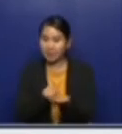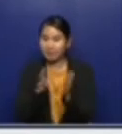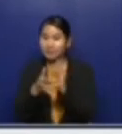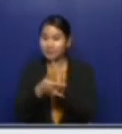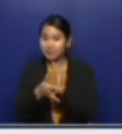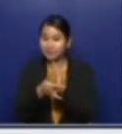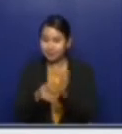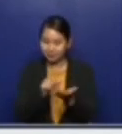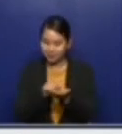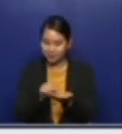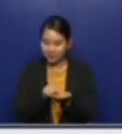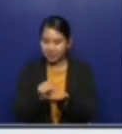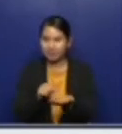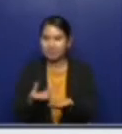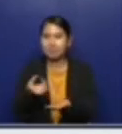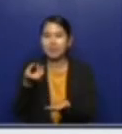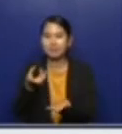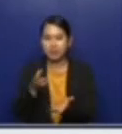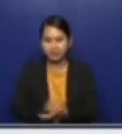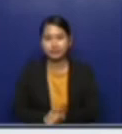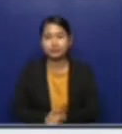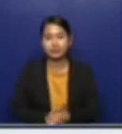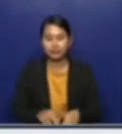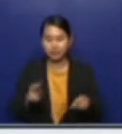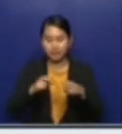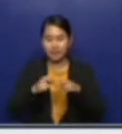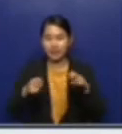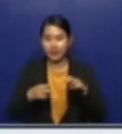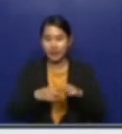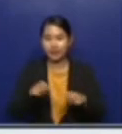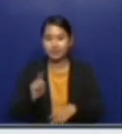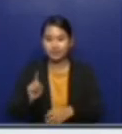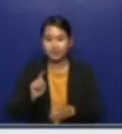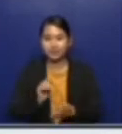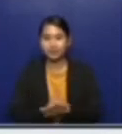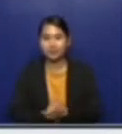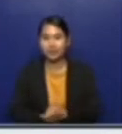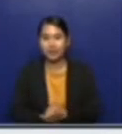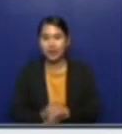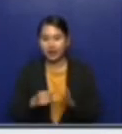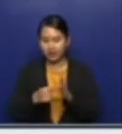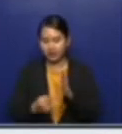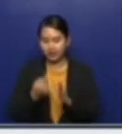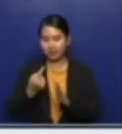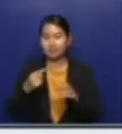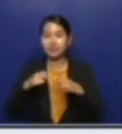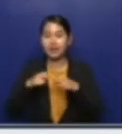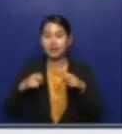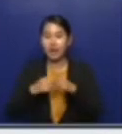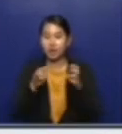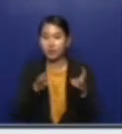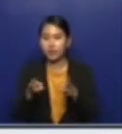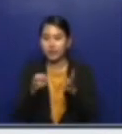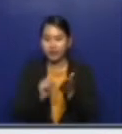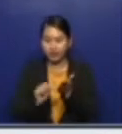เพราะฉะนั้นปัญหาที่เกิดขึ้นที่มาของปัญหาแนวทางการแก้